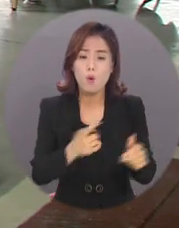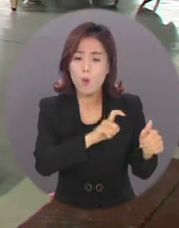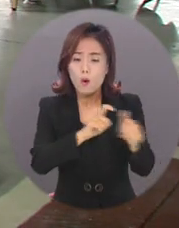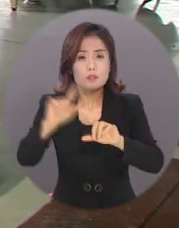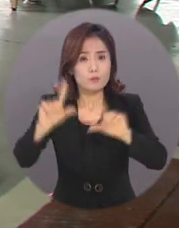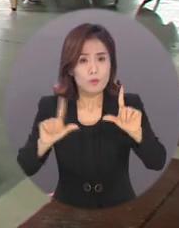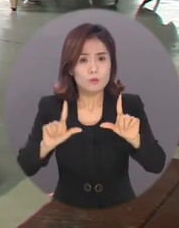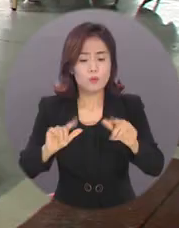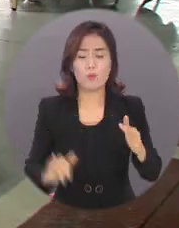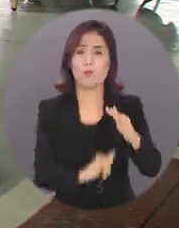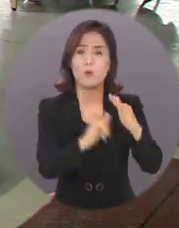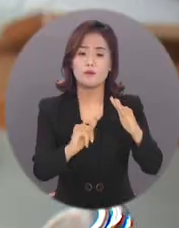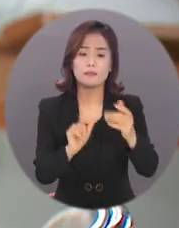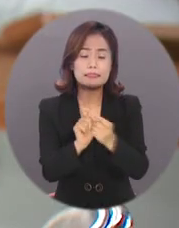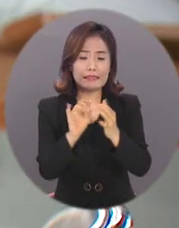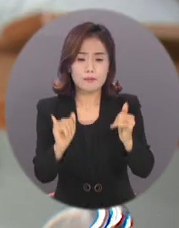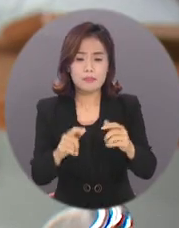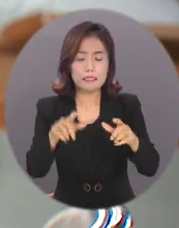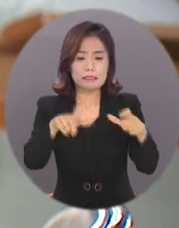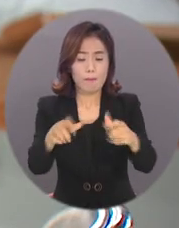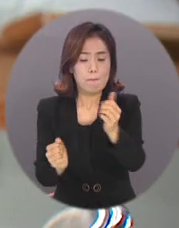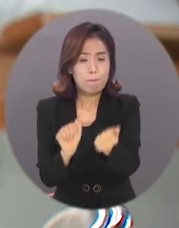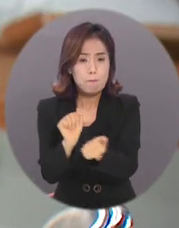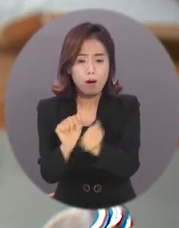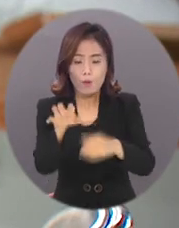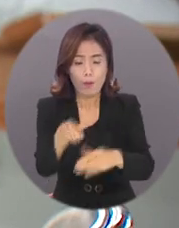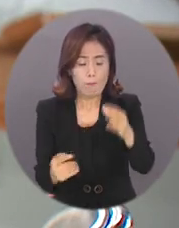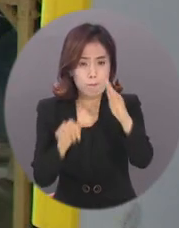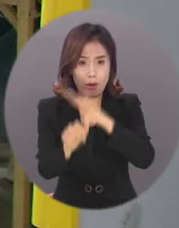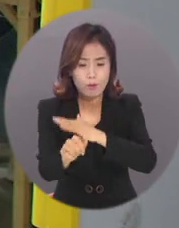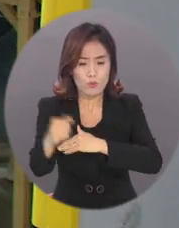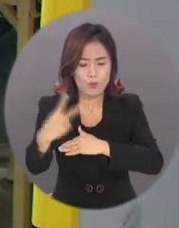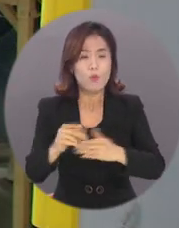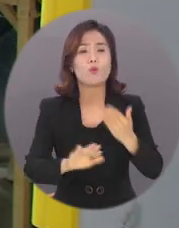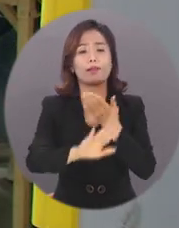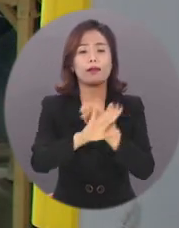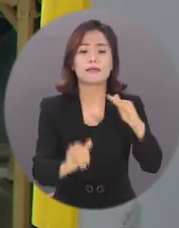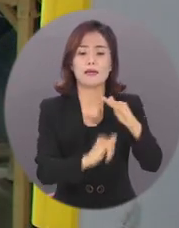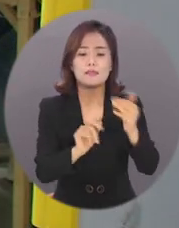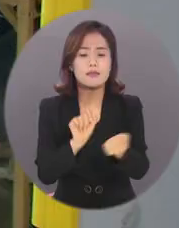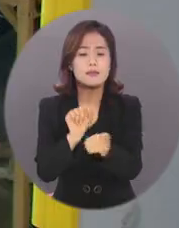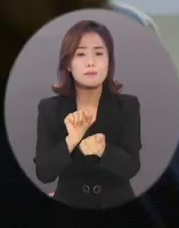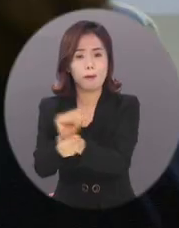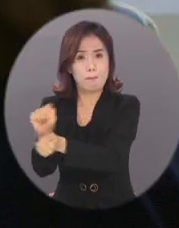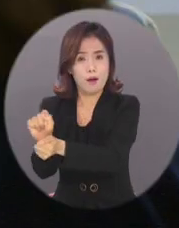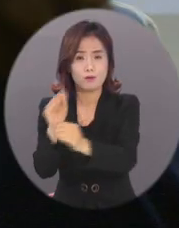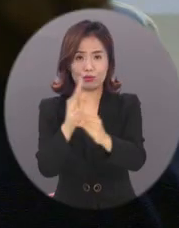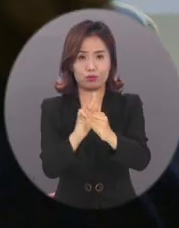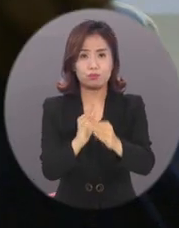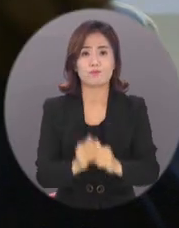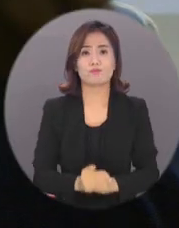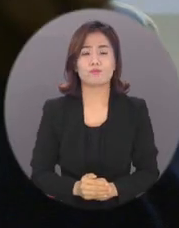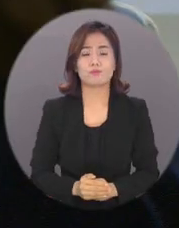패턴을 보면 가족과 지인이 지역 감염이 발생한 곳을 다녀온 뒤 또 다른 가족이나 지인에게 옮기고 있는 상황이 반복되고